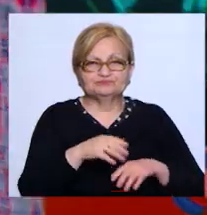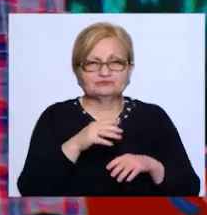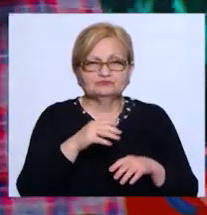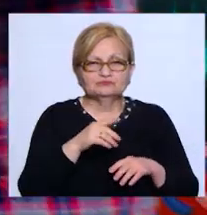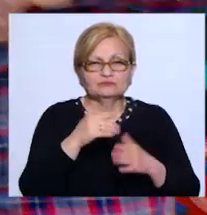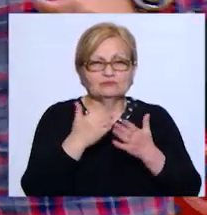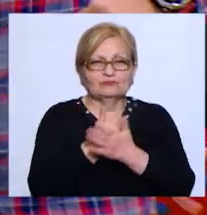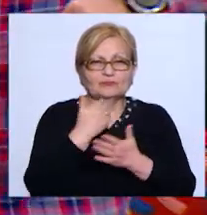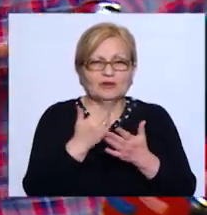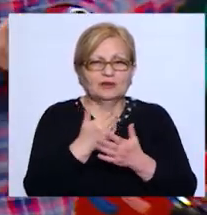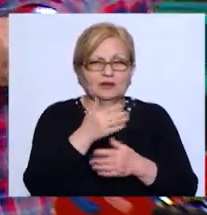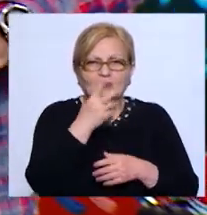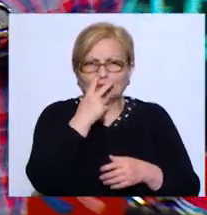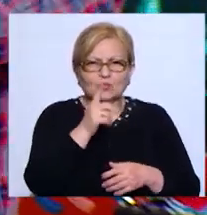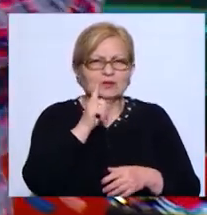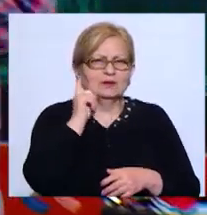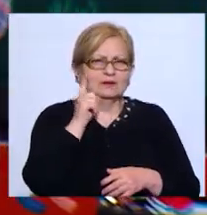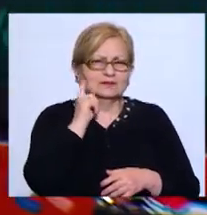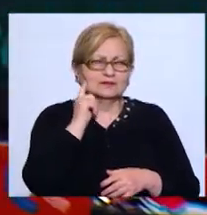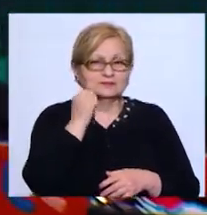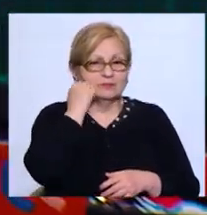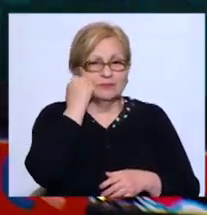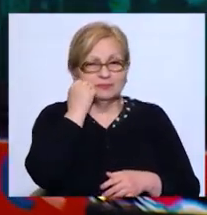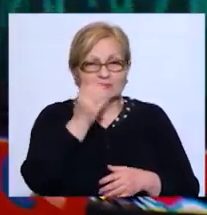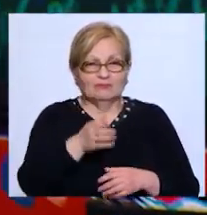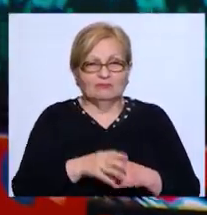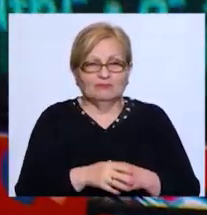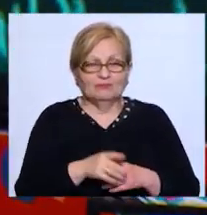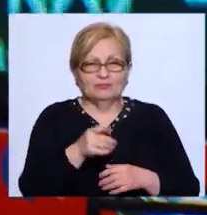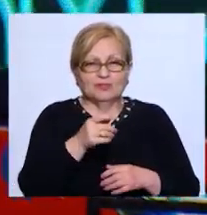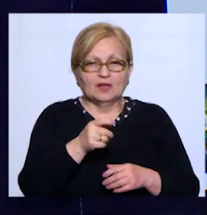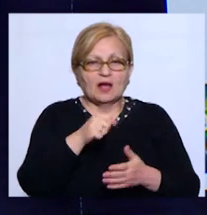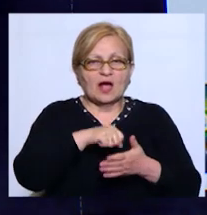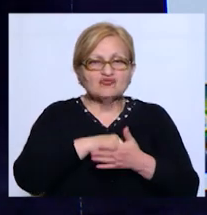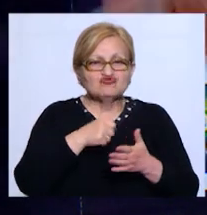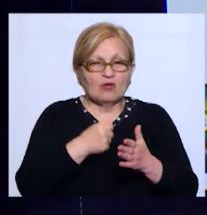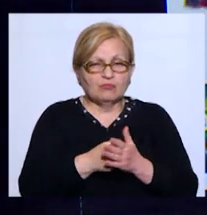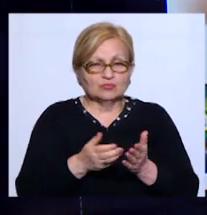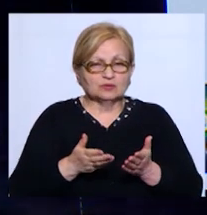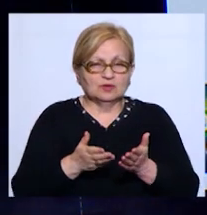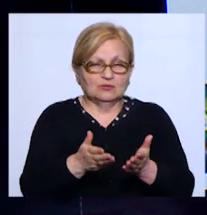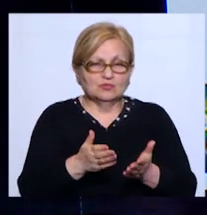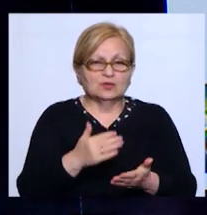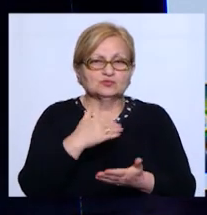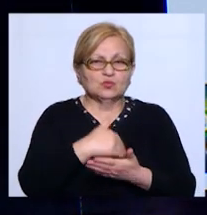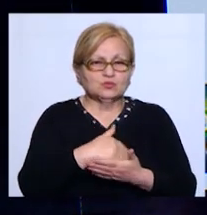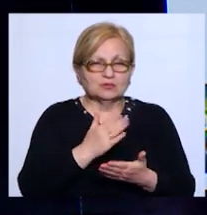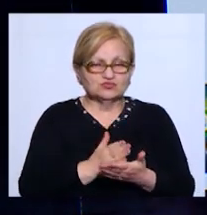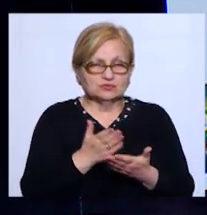ამ ახალგაზრდა ბებიაზე ვისაუბროთ. ბებიამ რომელმაც გამოაცხო ხაჭაპური და დაუჭრია კიდევაც.